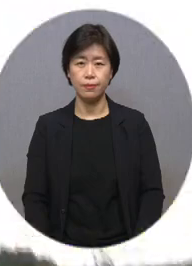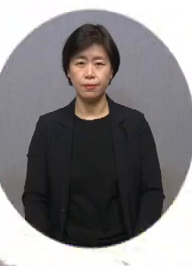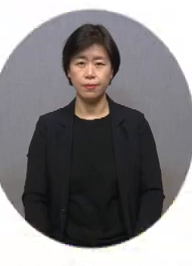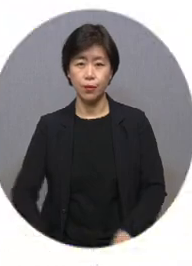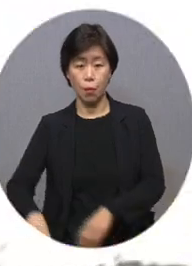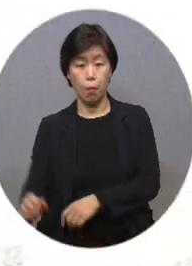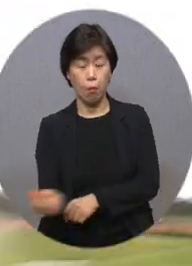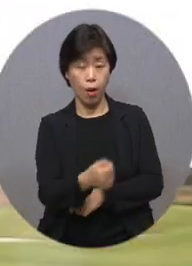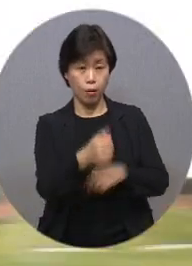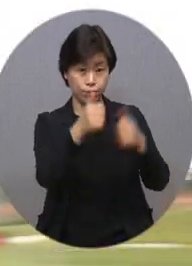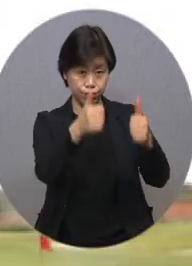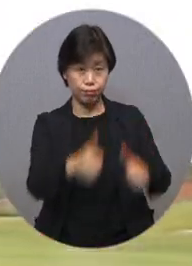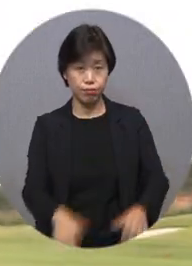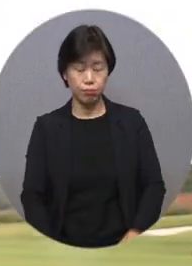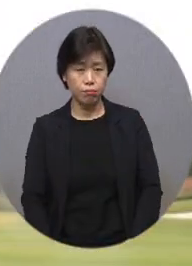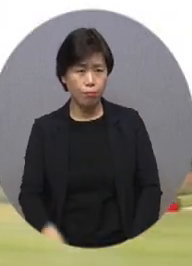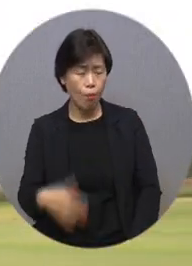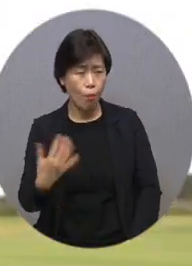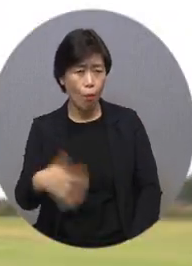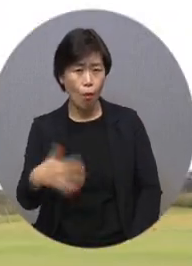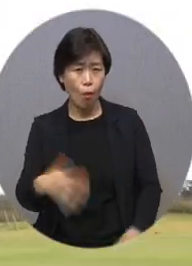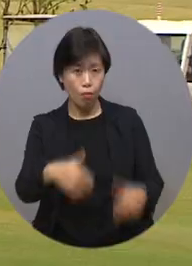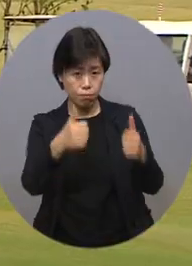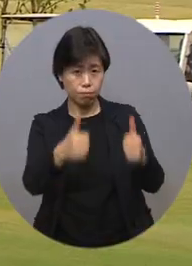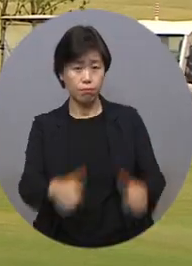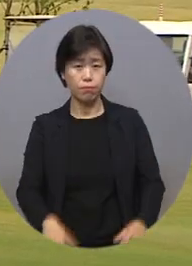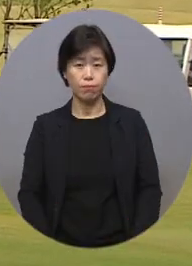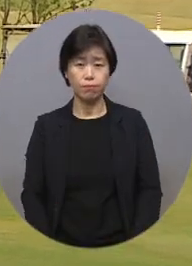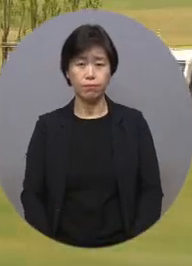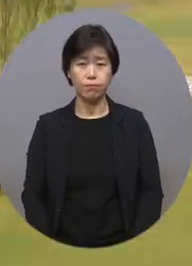굿샷! 우와 잘 쳤어. 굿샷! 우와 아, 크다. 잘 쳤다.